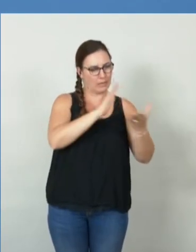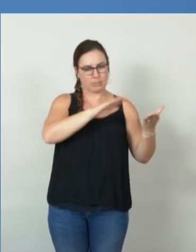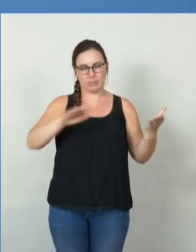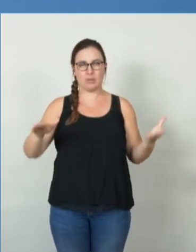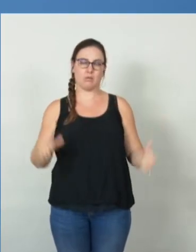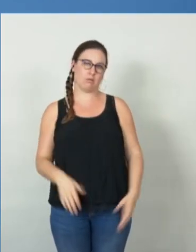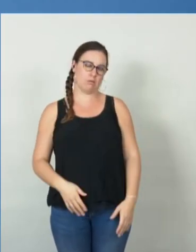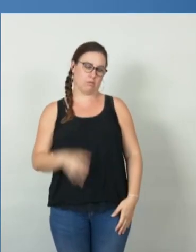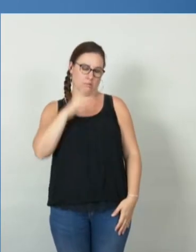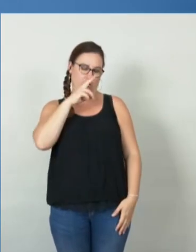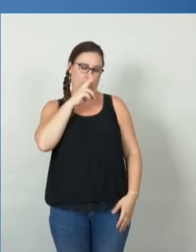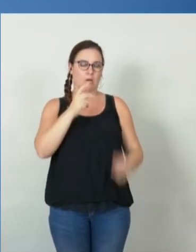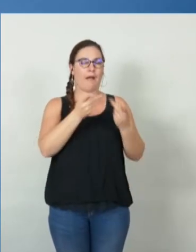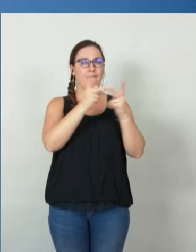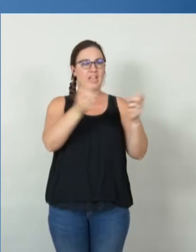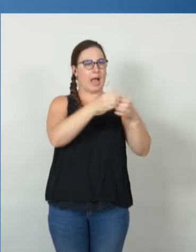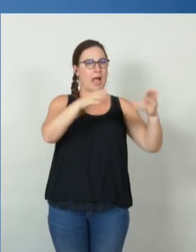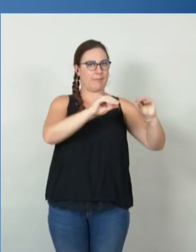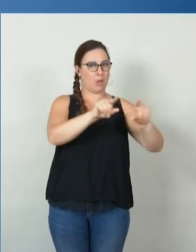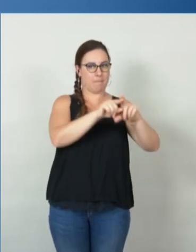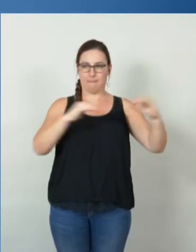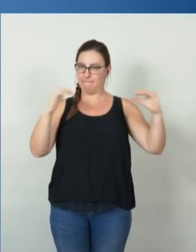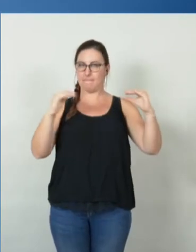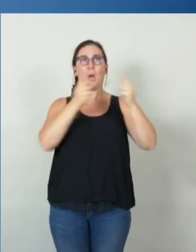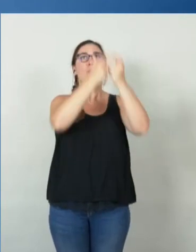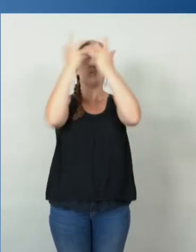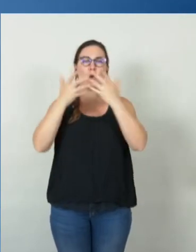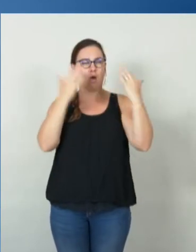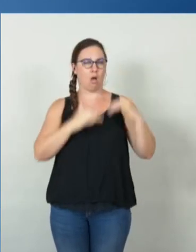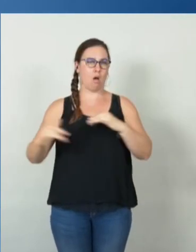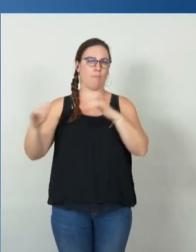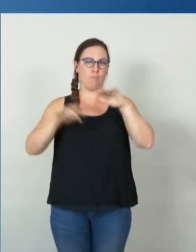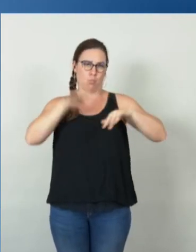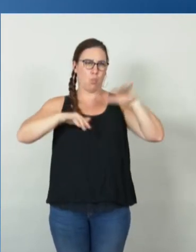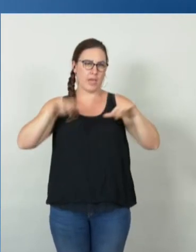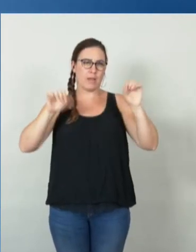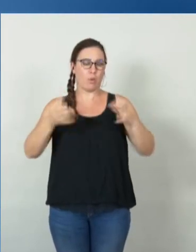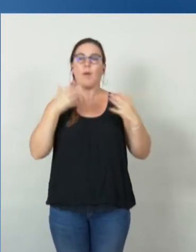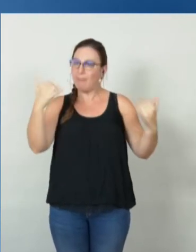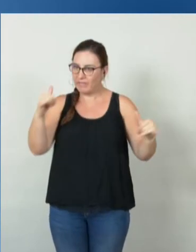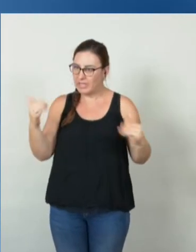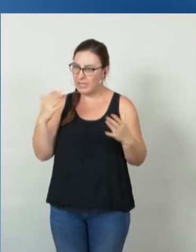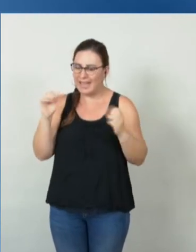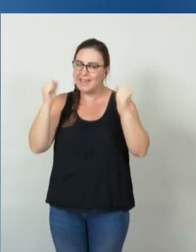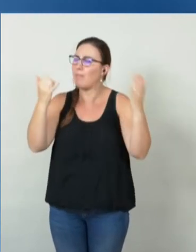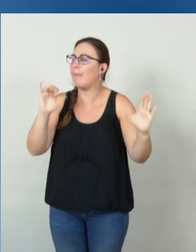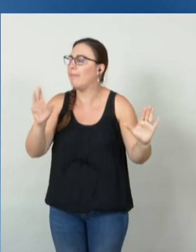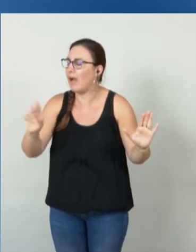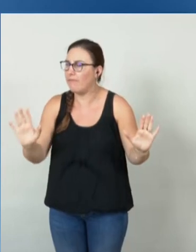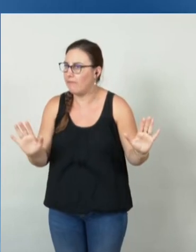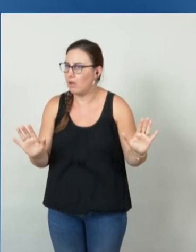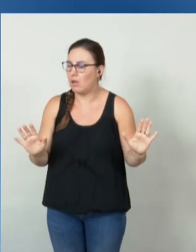les villes de même strat que Grenoble sont suffisamment nombreuses pour que les moyens ne soient par lentes et il se trouve laissez-moi finir vous énervez pas c'est pas grave